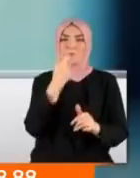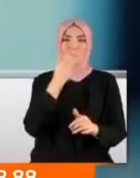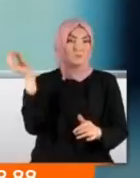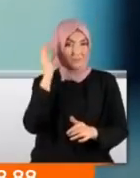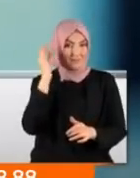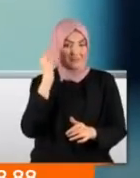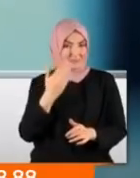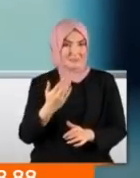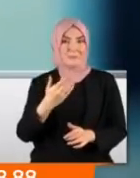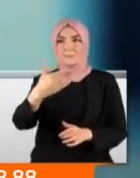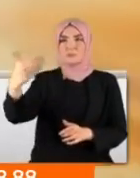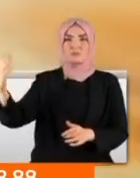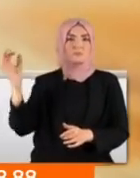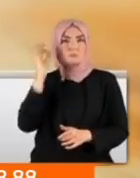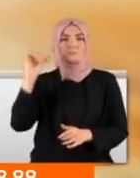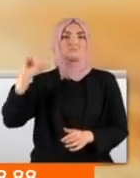etmiyor.